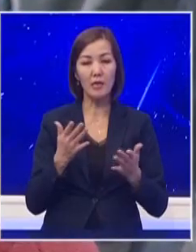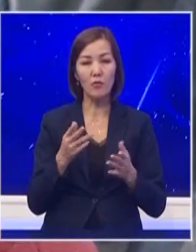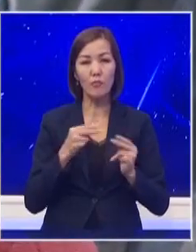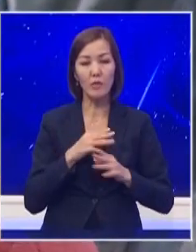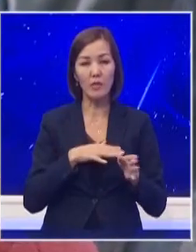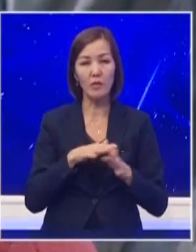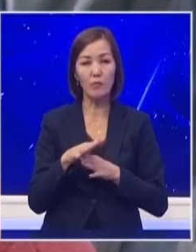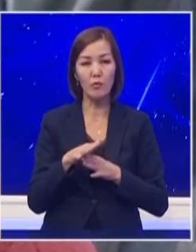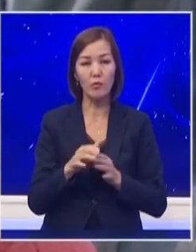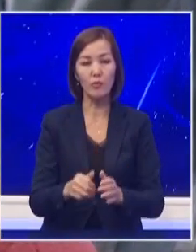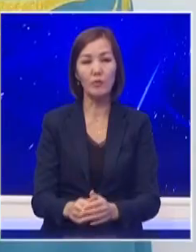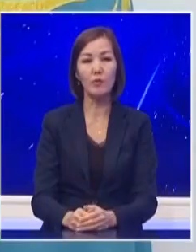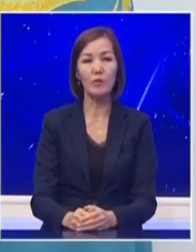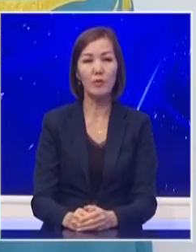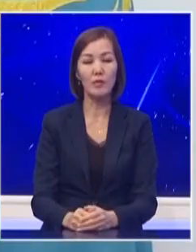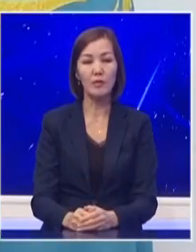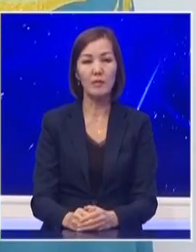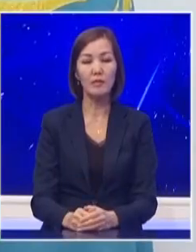проделанной в регионе работе